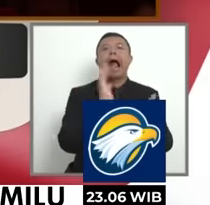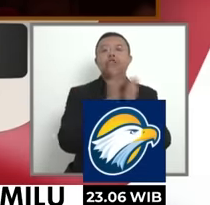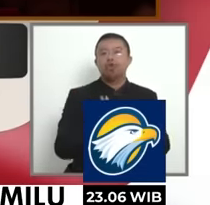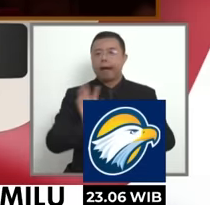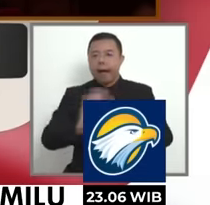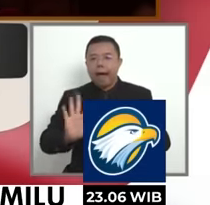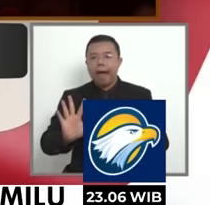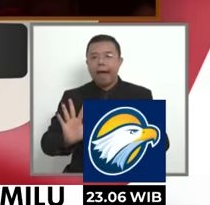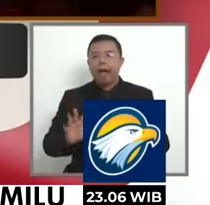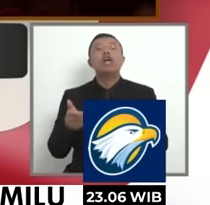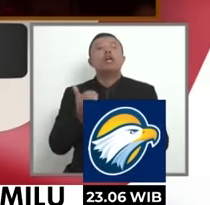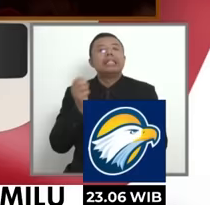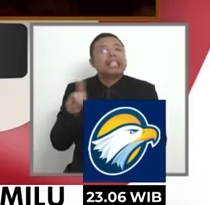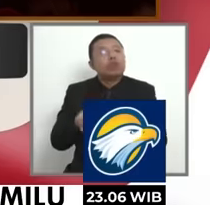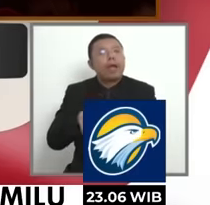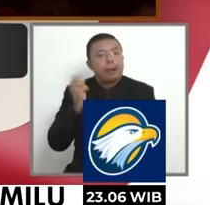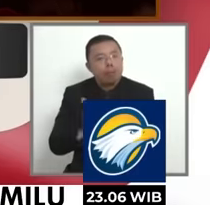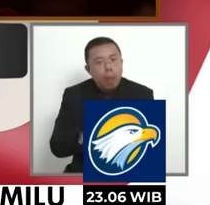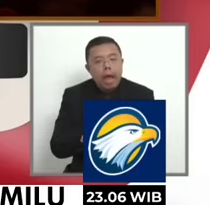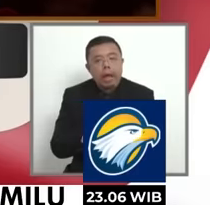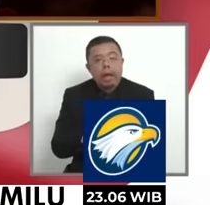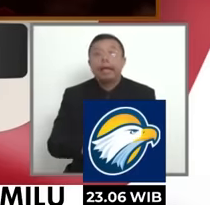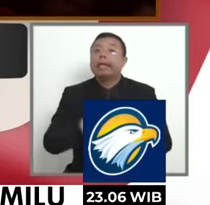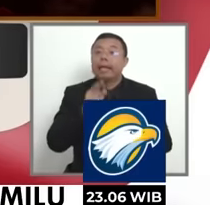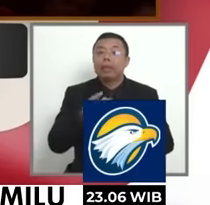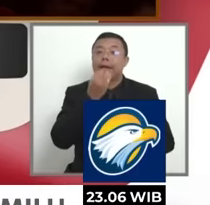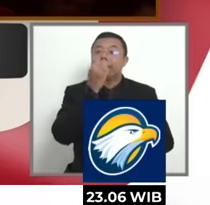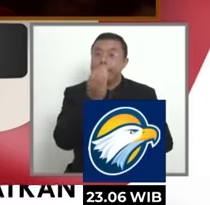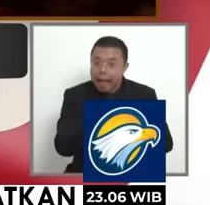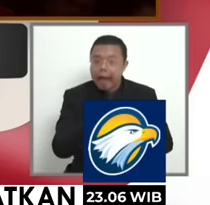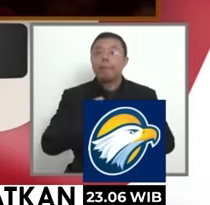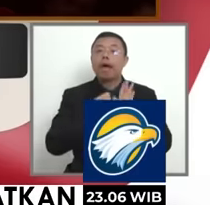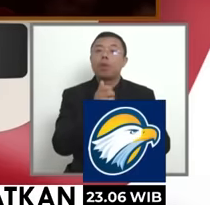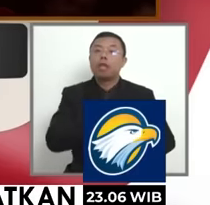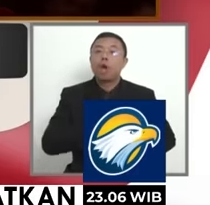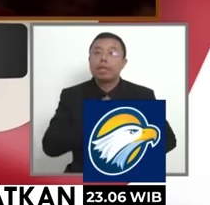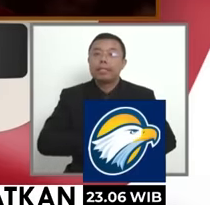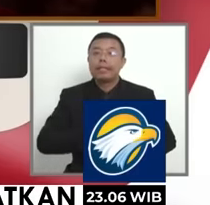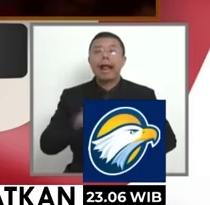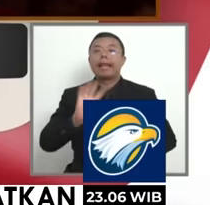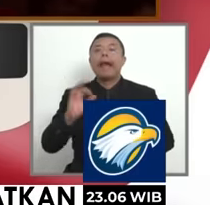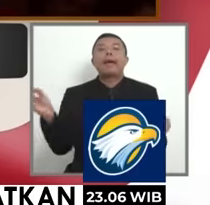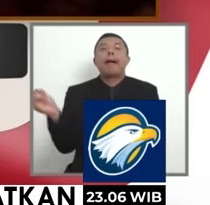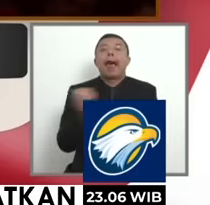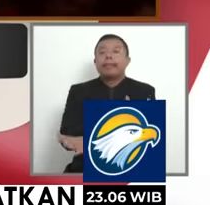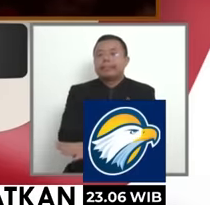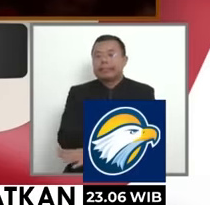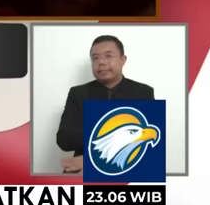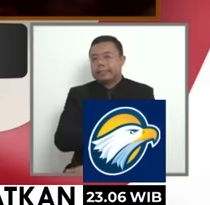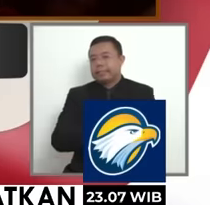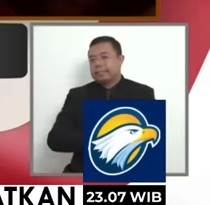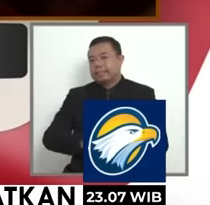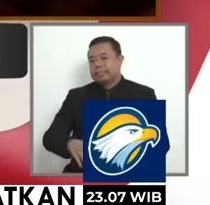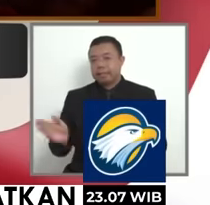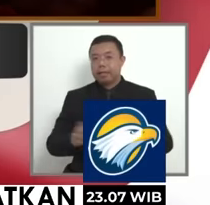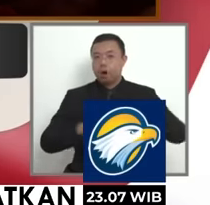dijadikan sebagai sesuai kebutuhan nomor satu itulah yang disebut sebagai Bansos tanpa pamrih